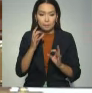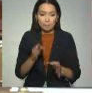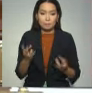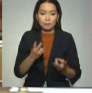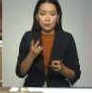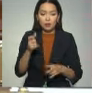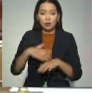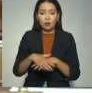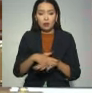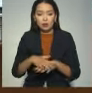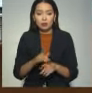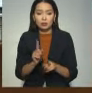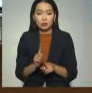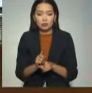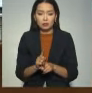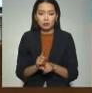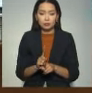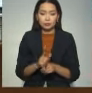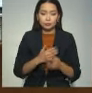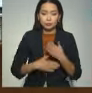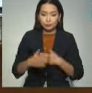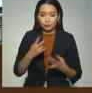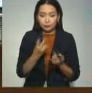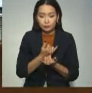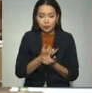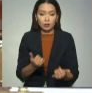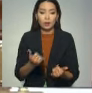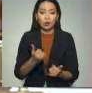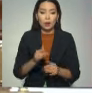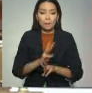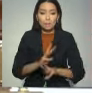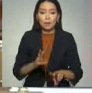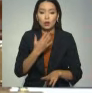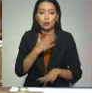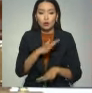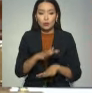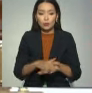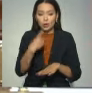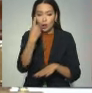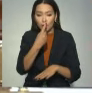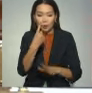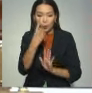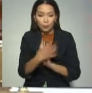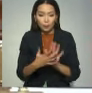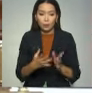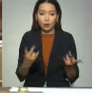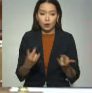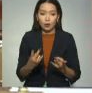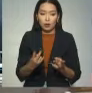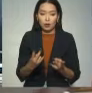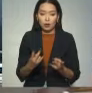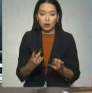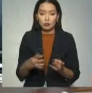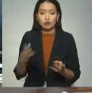халықтық қоғамдық бақылаудың басталғанын білдіреді. Үкіметте, ұлттық банкте мұны жете түсіну керек. Тағы да